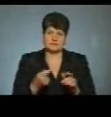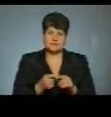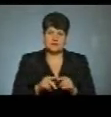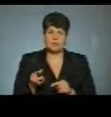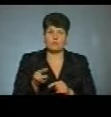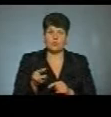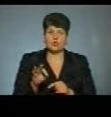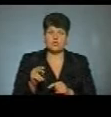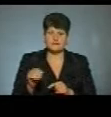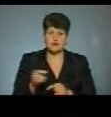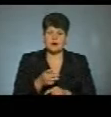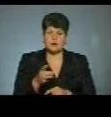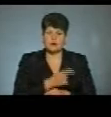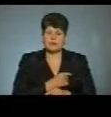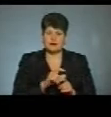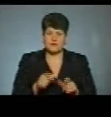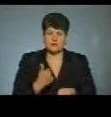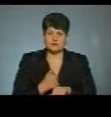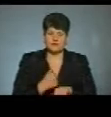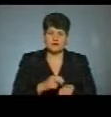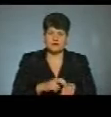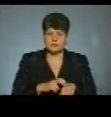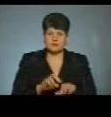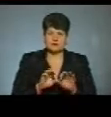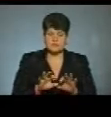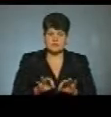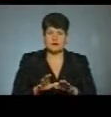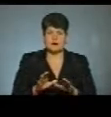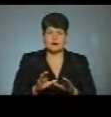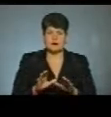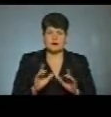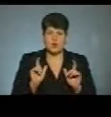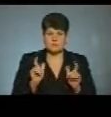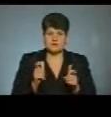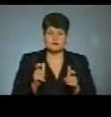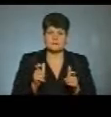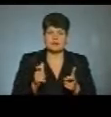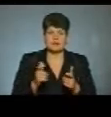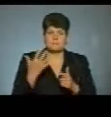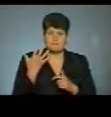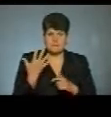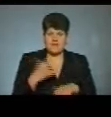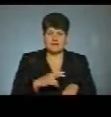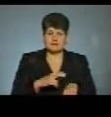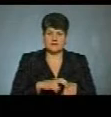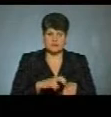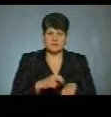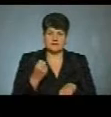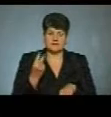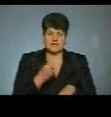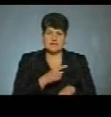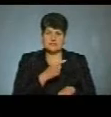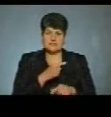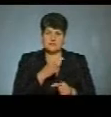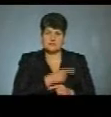Почаївська районна лікарня. Головний лікар закладу Богдан Кучер розповів, на обсервації зараз 5 лікарів, 12 медсестер, 7 молодших медсестер